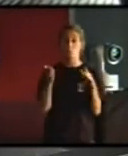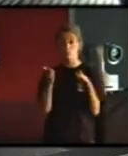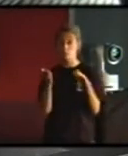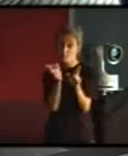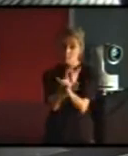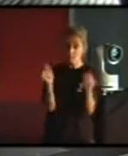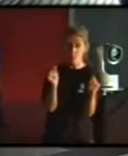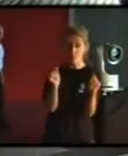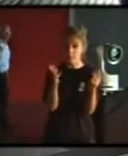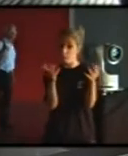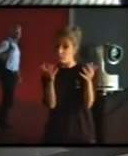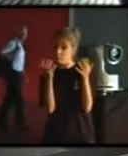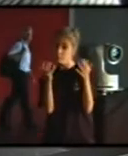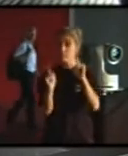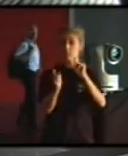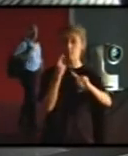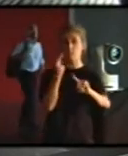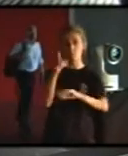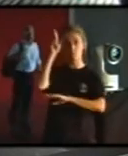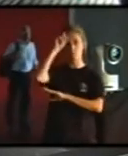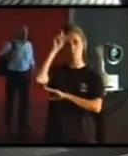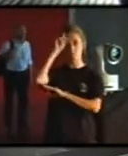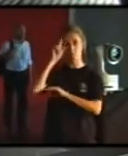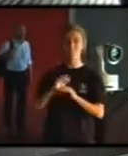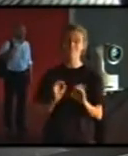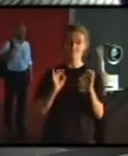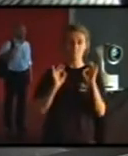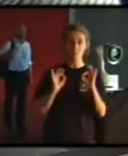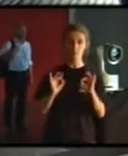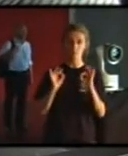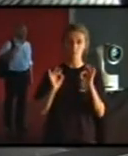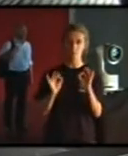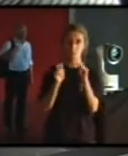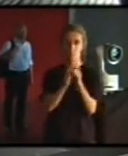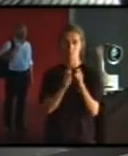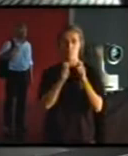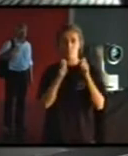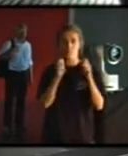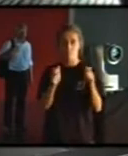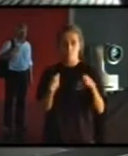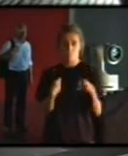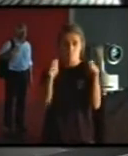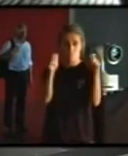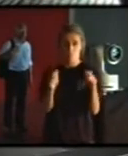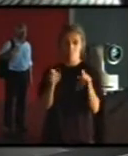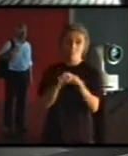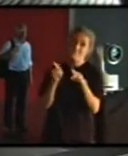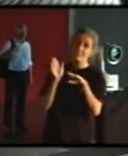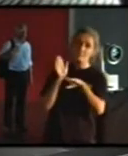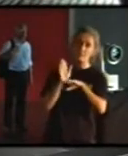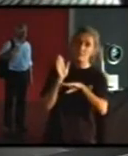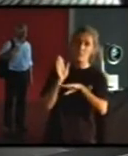et l'impact visuel est si important? Parce que justement, c'est un monument trace, c'est un monument témoin